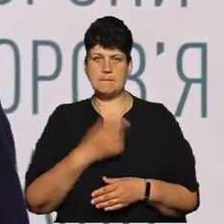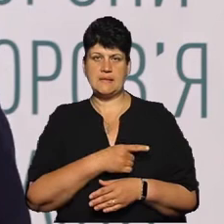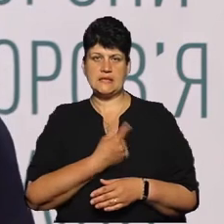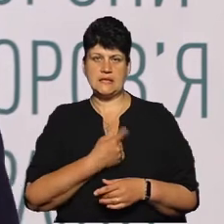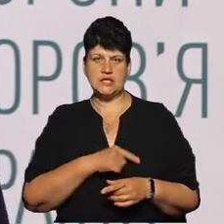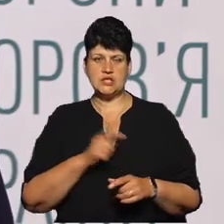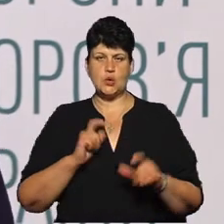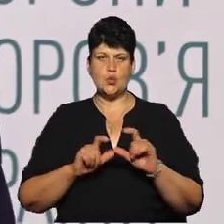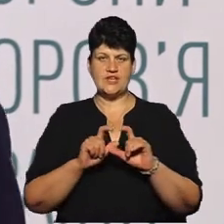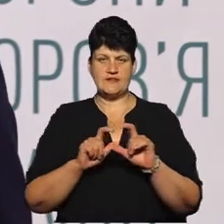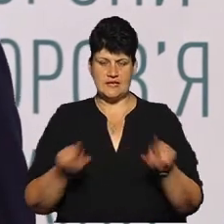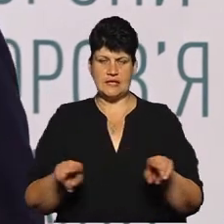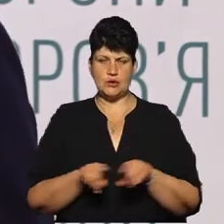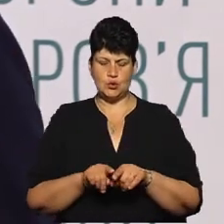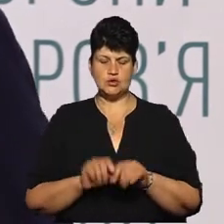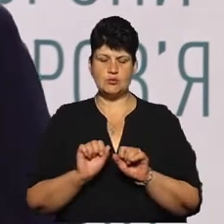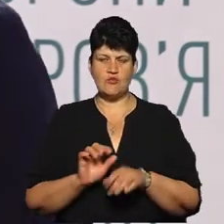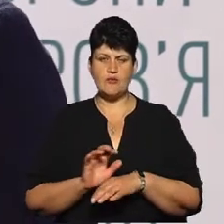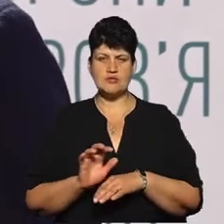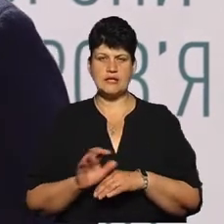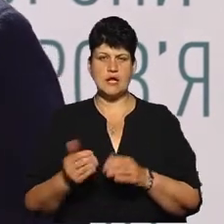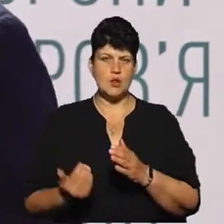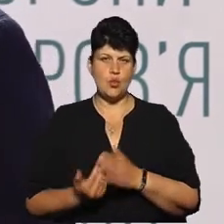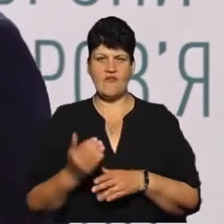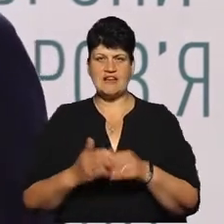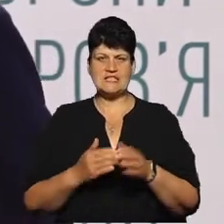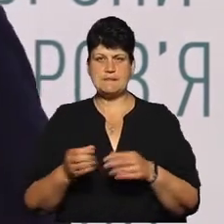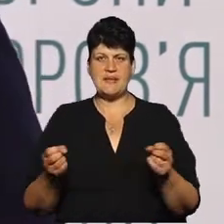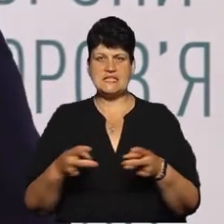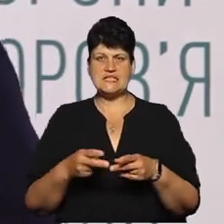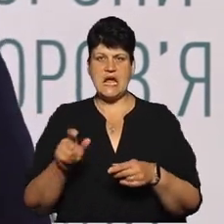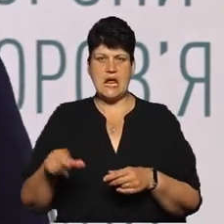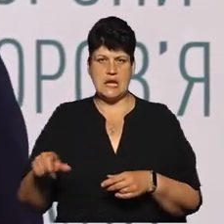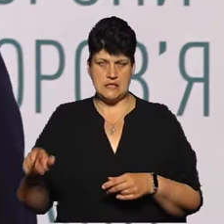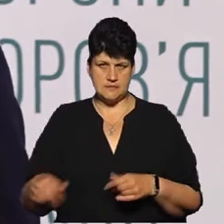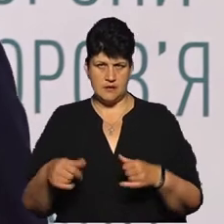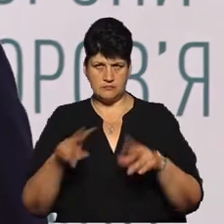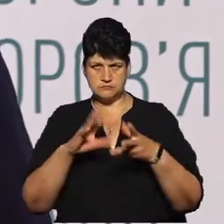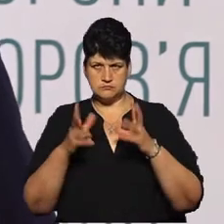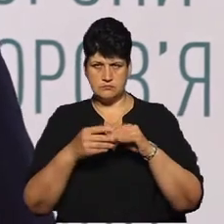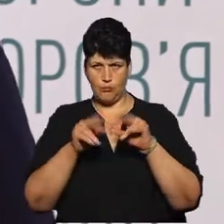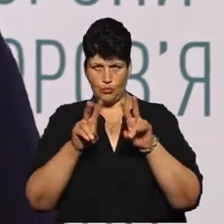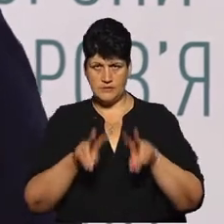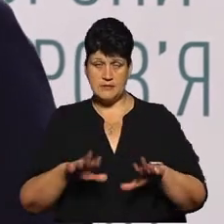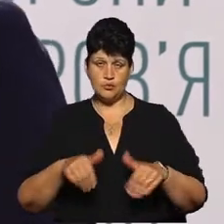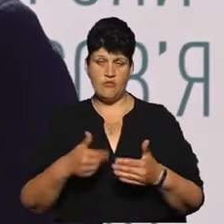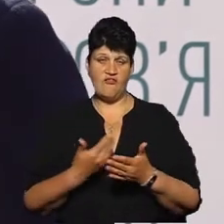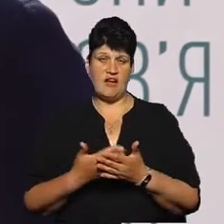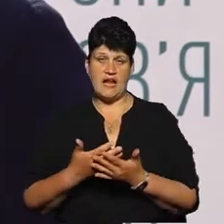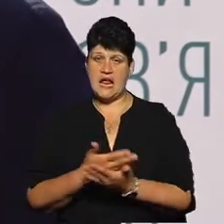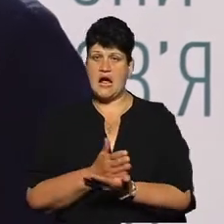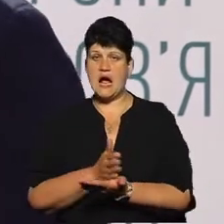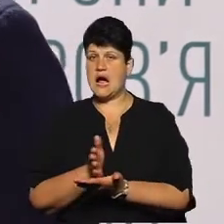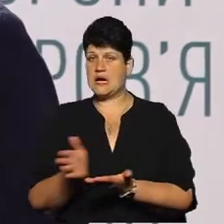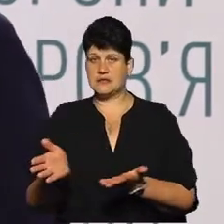може випускати нових спеціалістів. Це все зараз в комплексі продивимося і запропонуємо варіанти. Плюс ми бачили ще і приватний заклад,